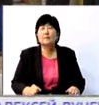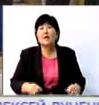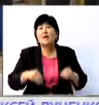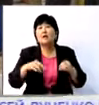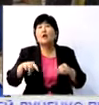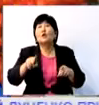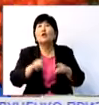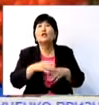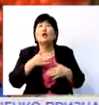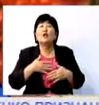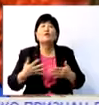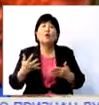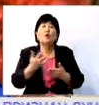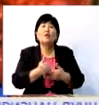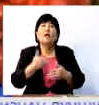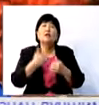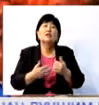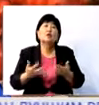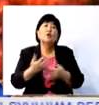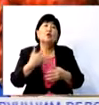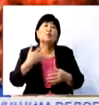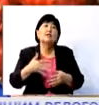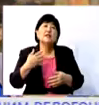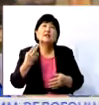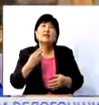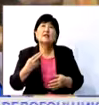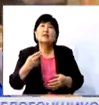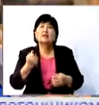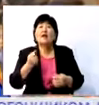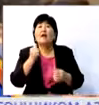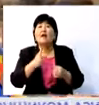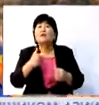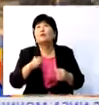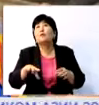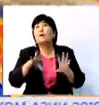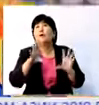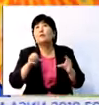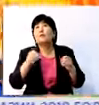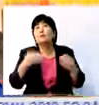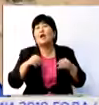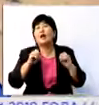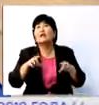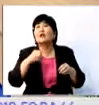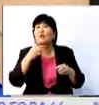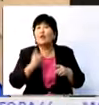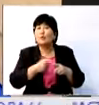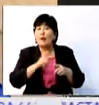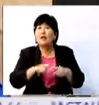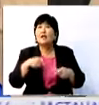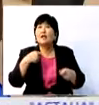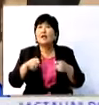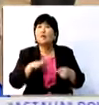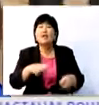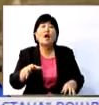Дихкане района также довольны урожаем. В среднем собрано по 57 центнеров с каждого гектара. И по всем культурам отдача хорошая. Потому и ярмарка